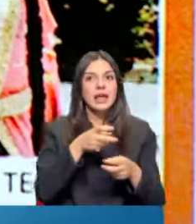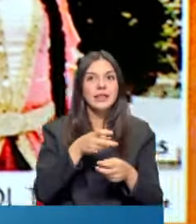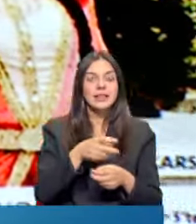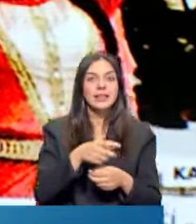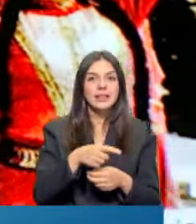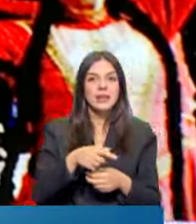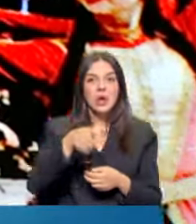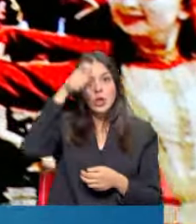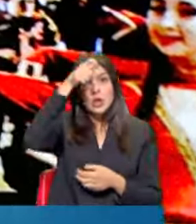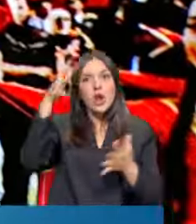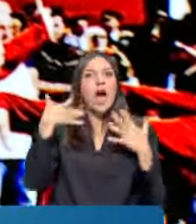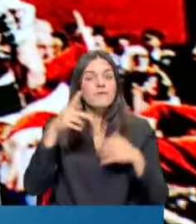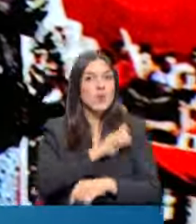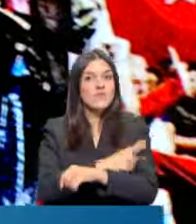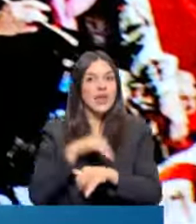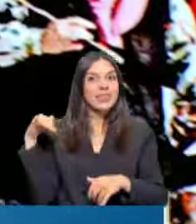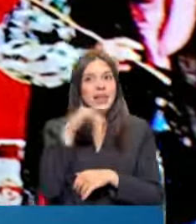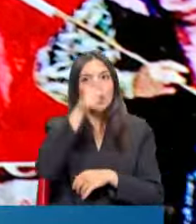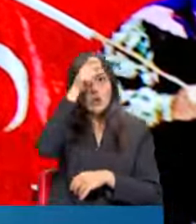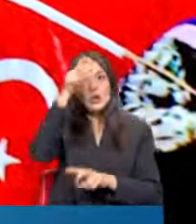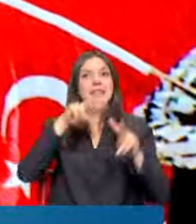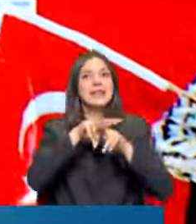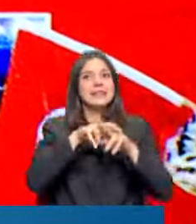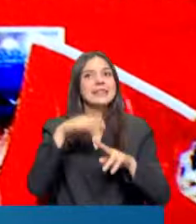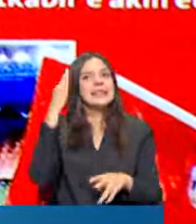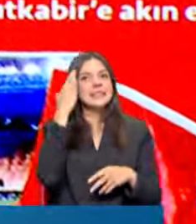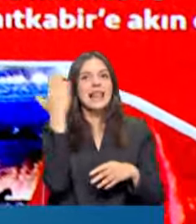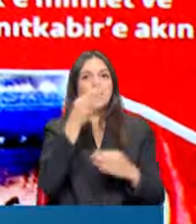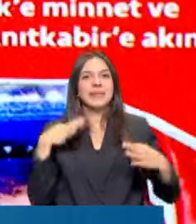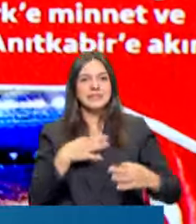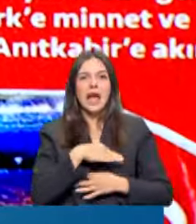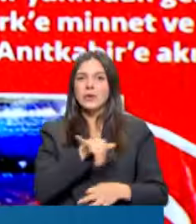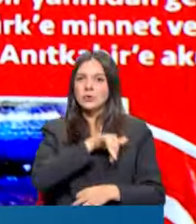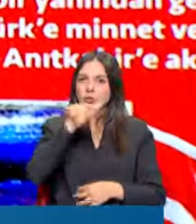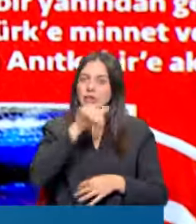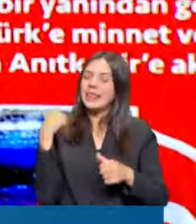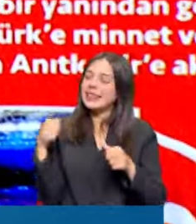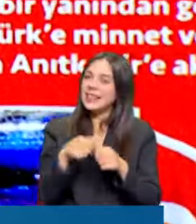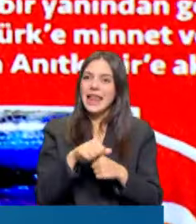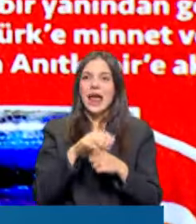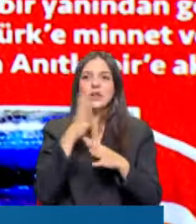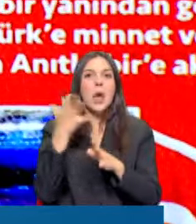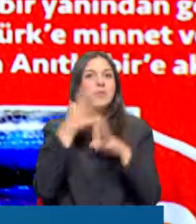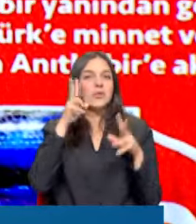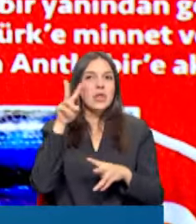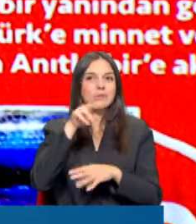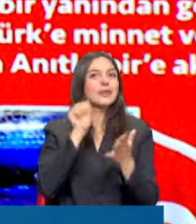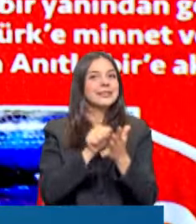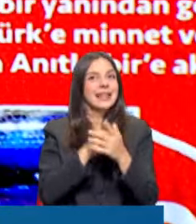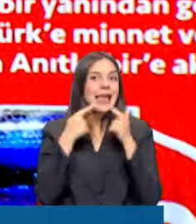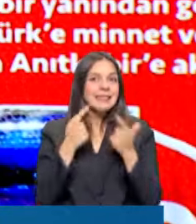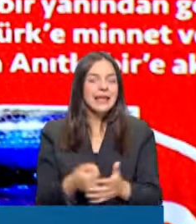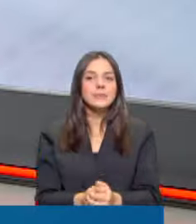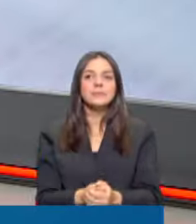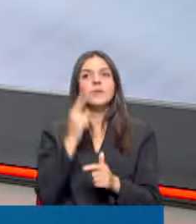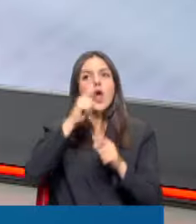Kuvvetleri'nin akrobasi timi, Türk Yıldızları'nın da selamlama, saygı uçuşunu da yine genişçe görmüş gazete diyelim.